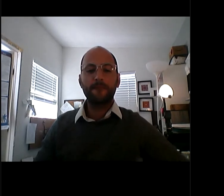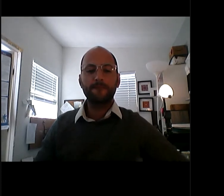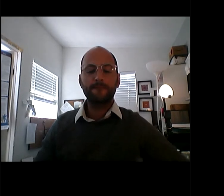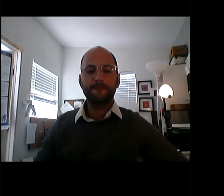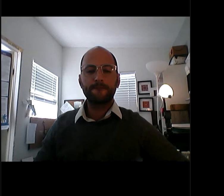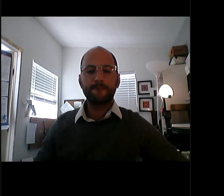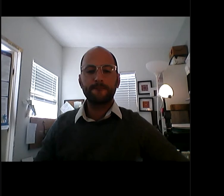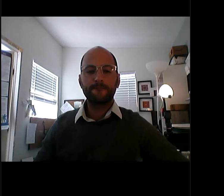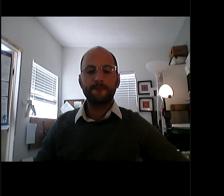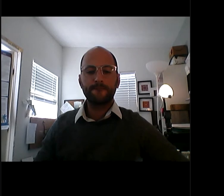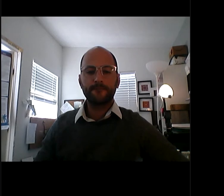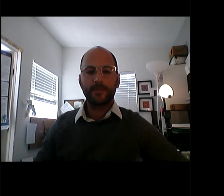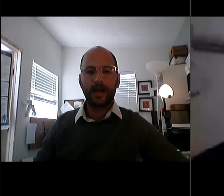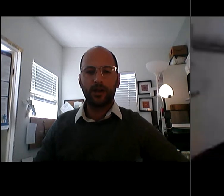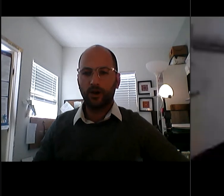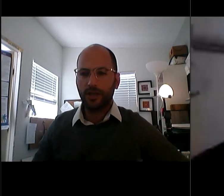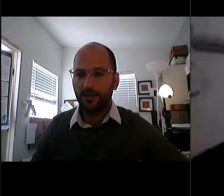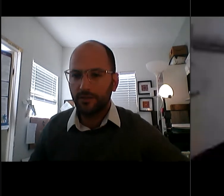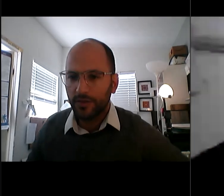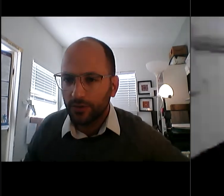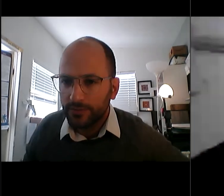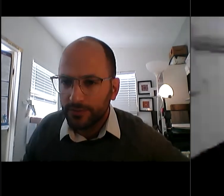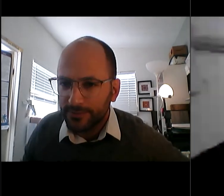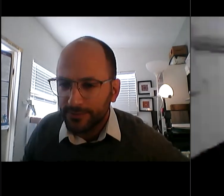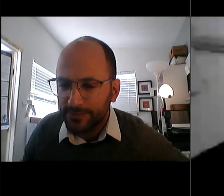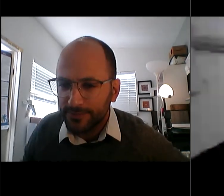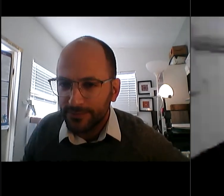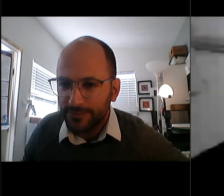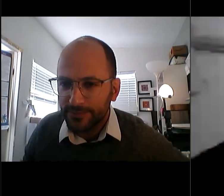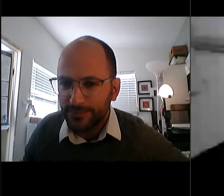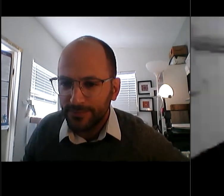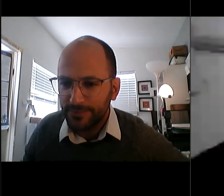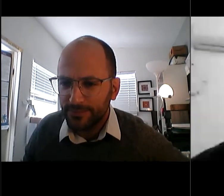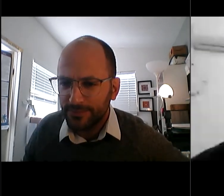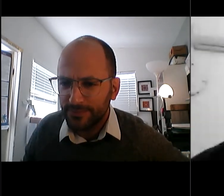מתוך כדי שאלות בצ'אט, אתה יכול